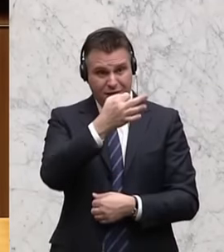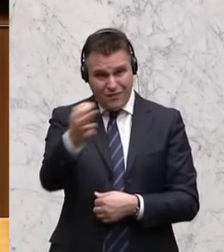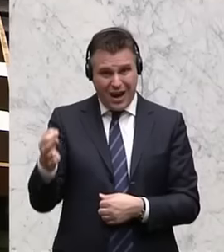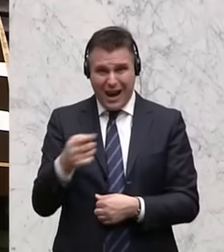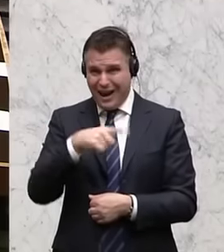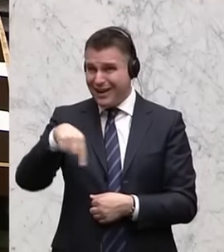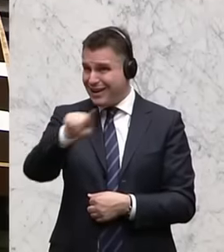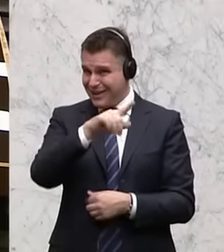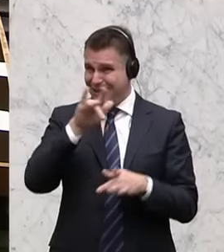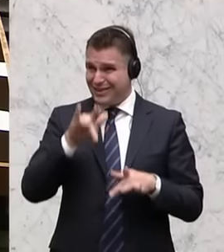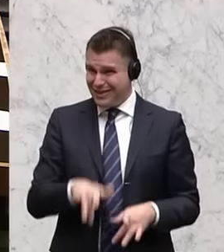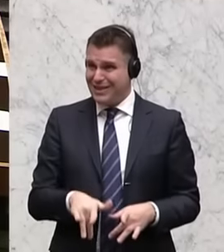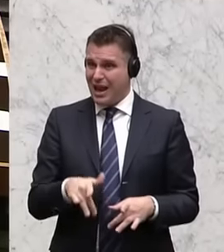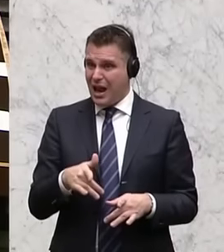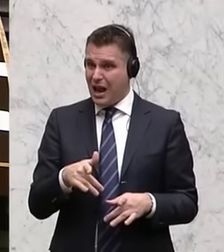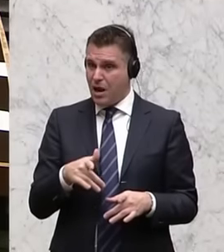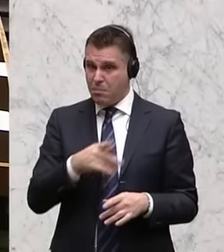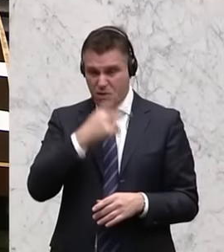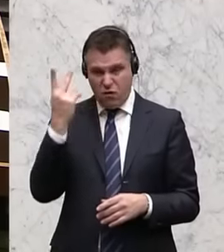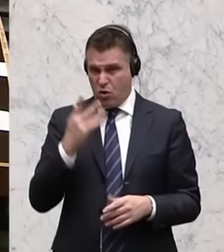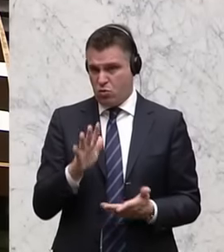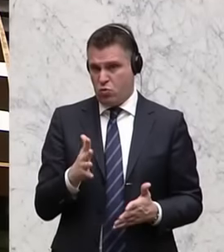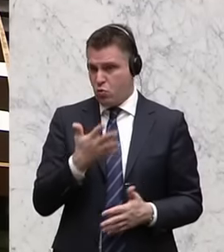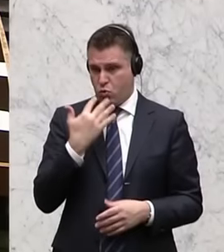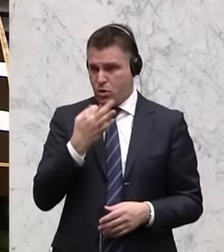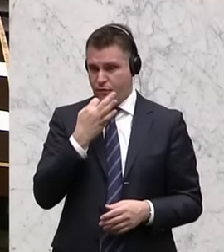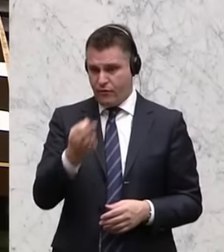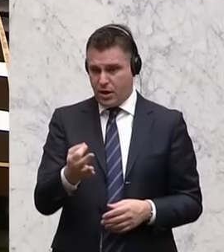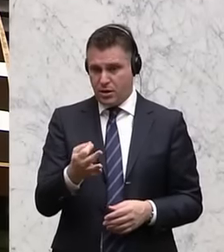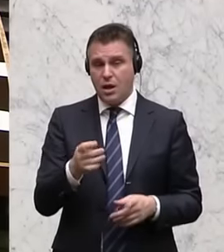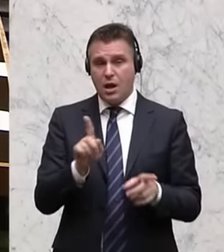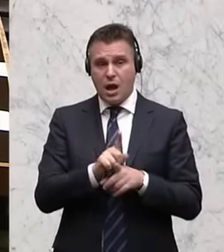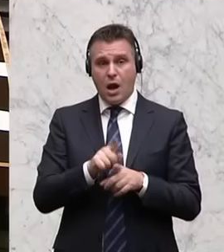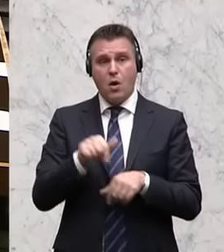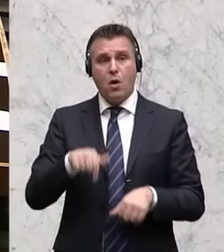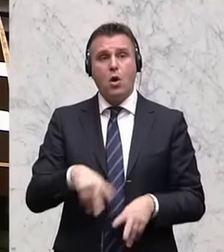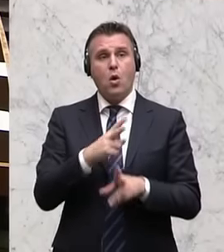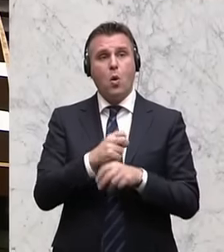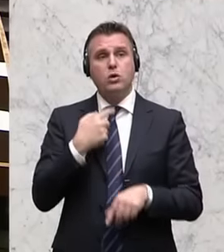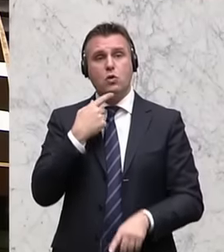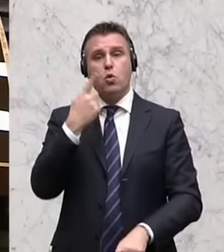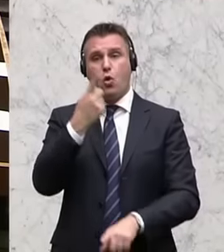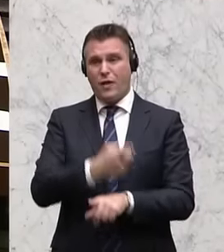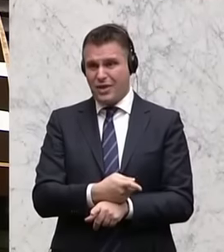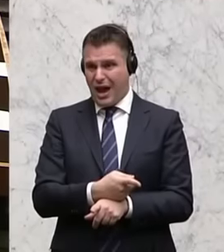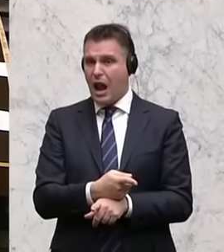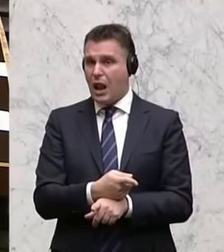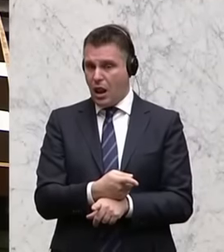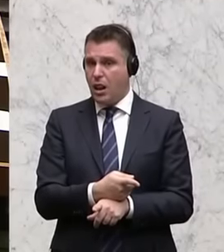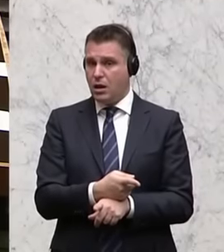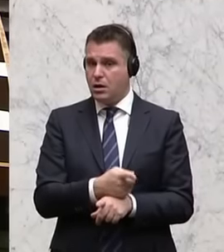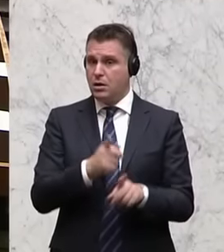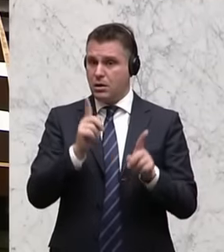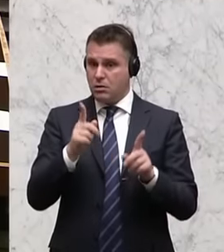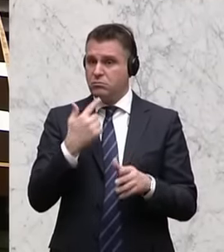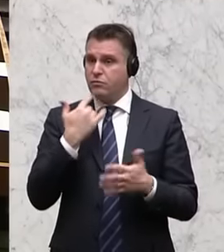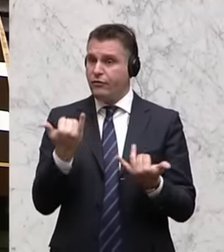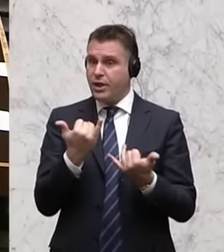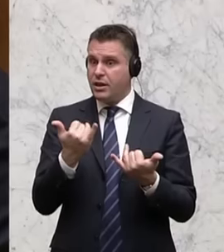Nein. Haben wir die Teilnahme Österreichs, des neutralen Österreichs an der neuen